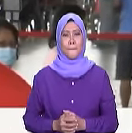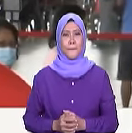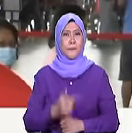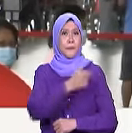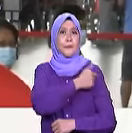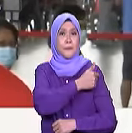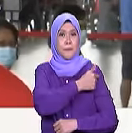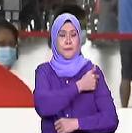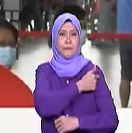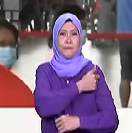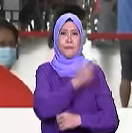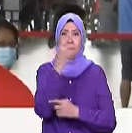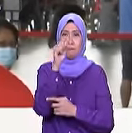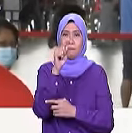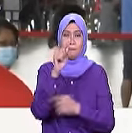lebih mudah untuk pergi ke